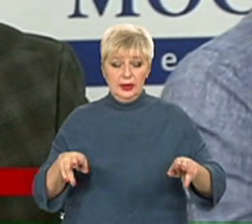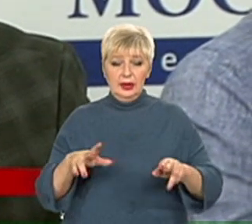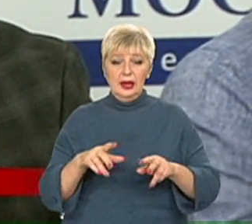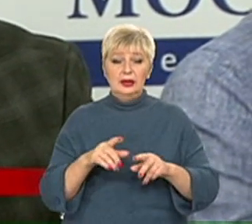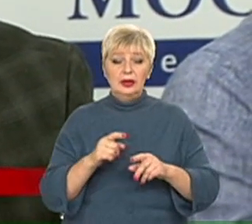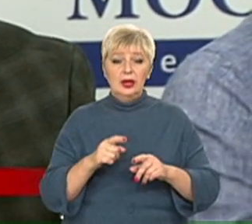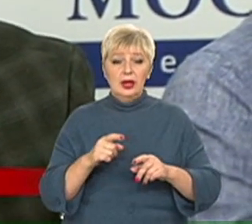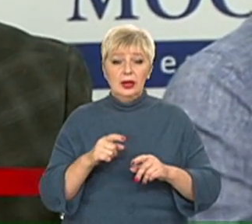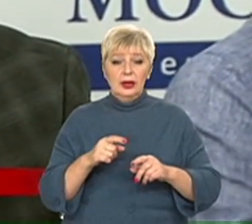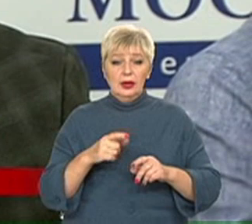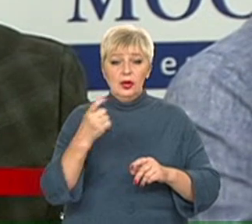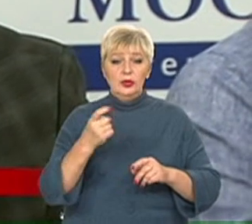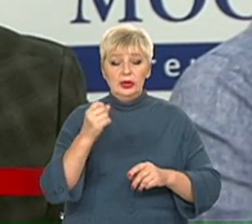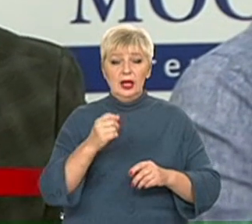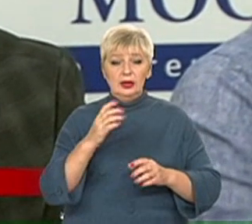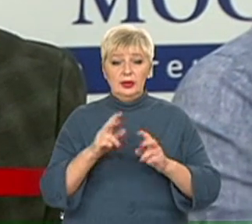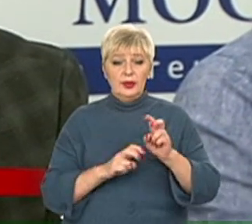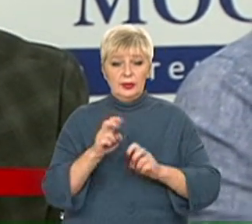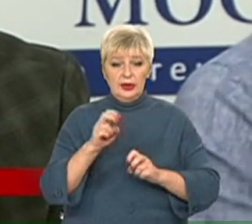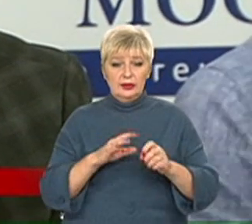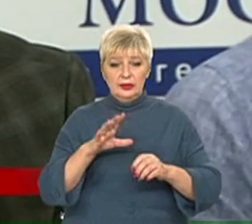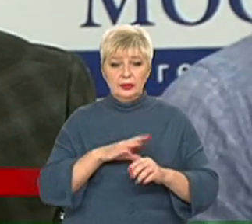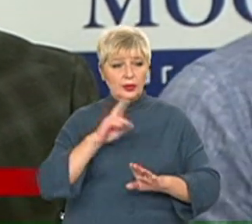комунальне підприємство було у прямому підпорядкуванні